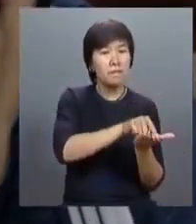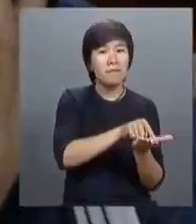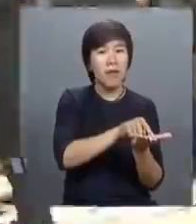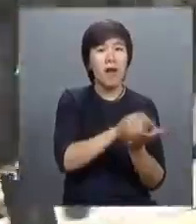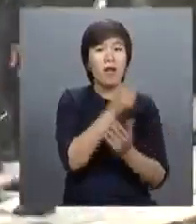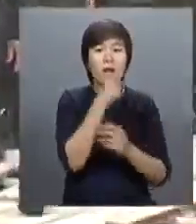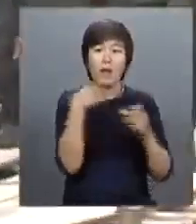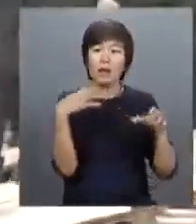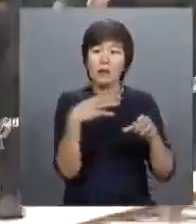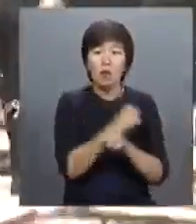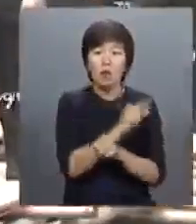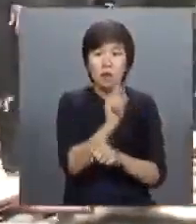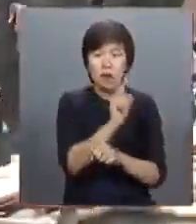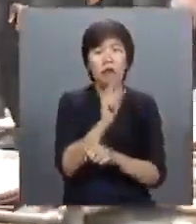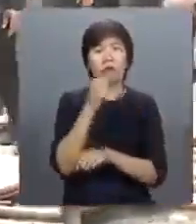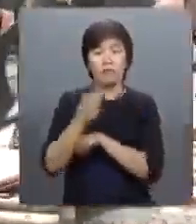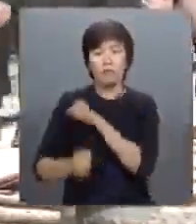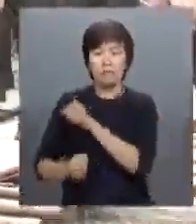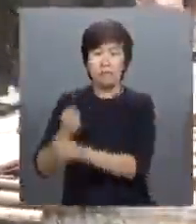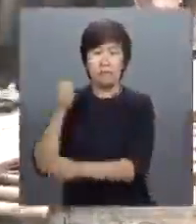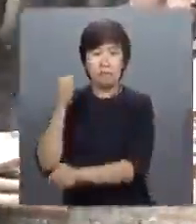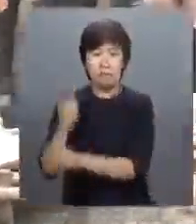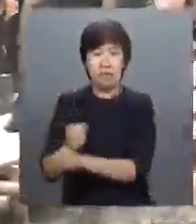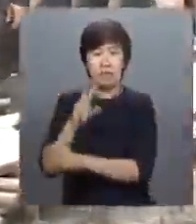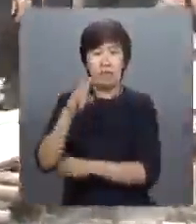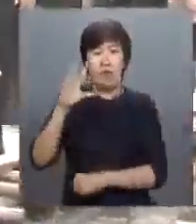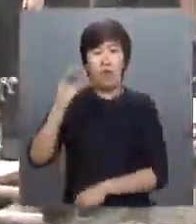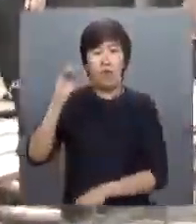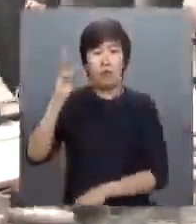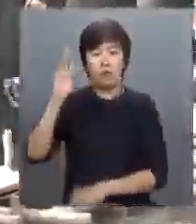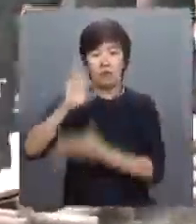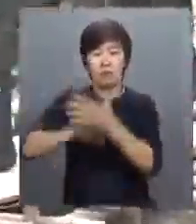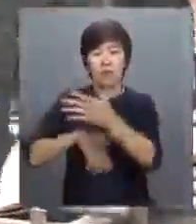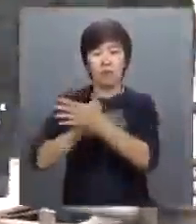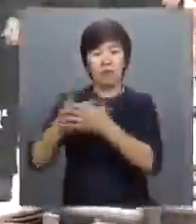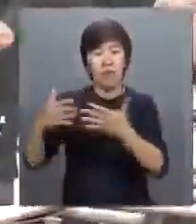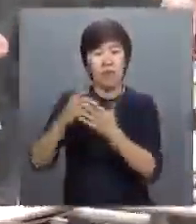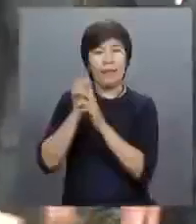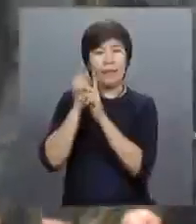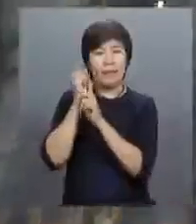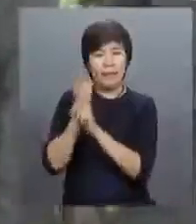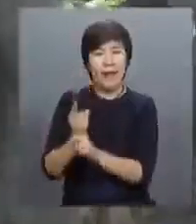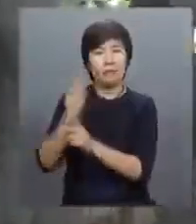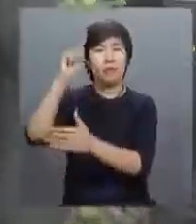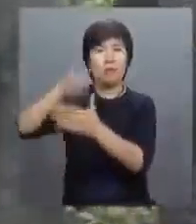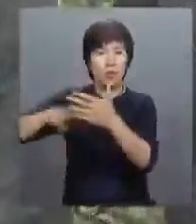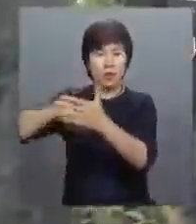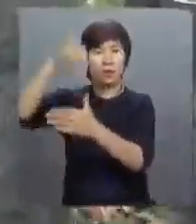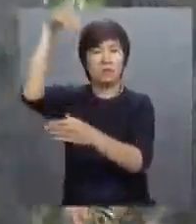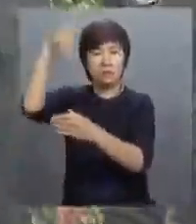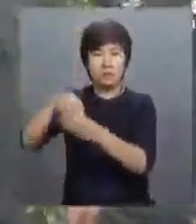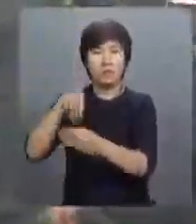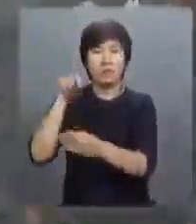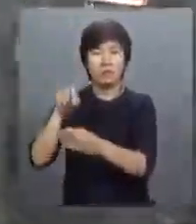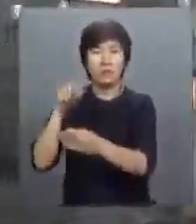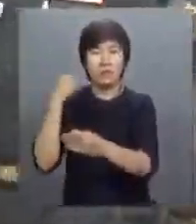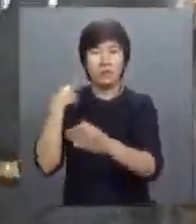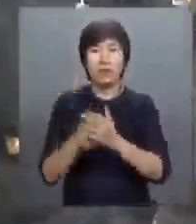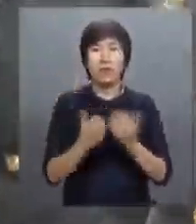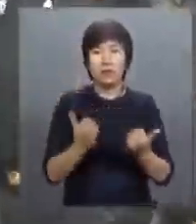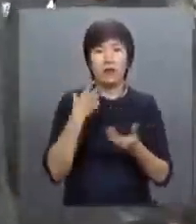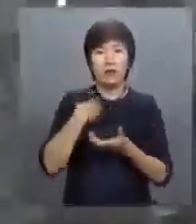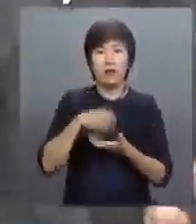ปขันเหลืองขันอะไรนี่ยุ่งอะไรที่มันแตกแยกชัดเจนก็อย่าไปทำนะอย่าให้เกิดความแข่งนะไม่ต้องทำ